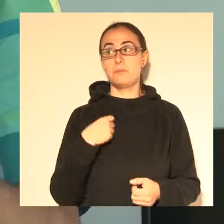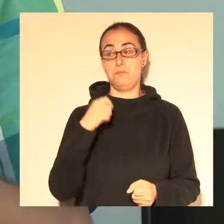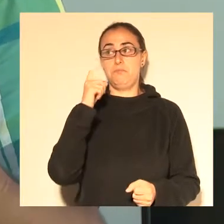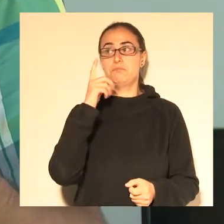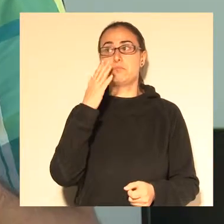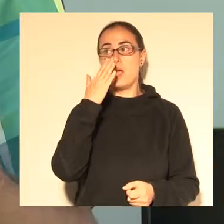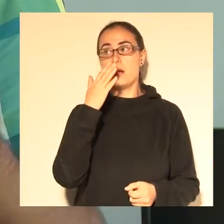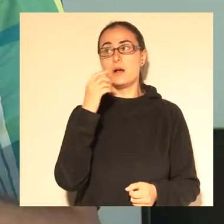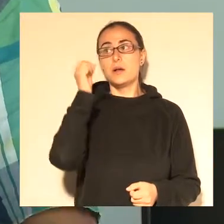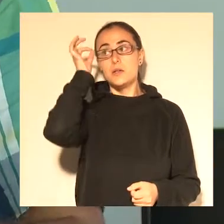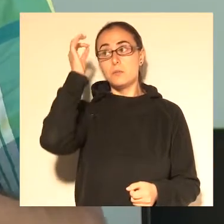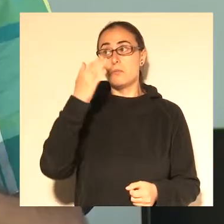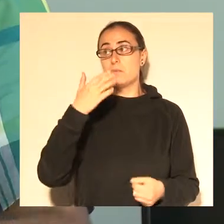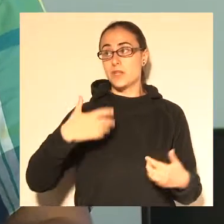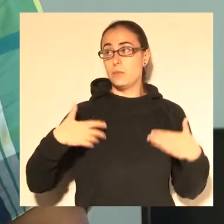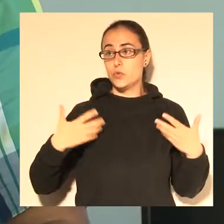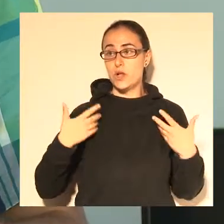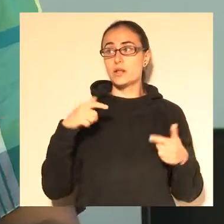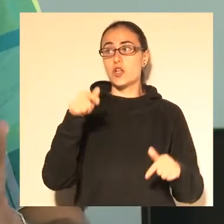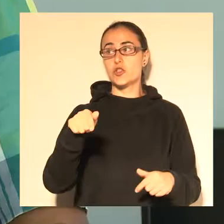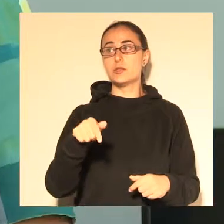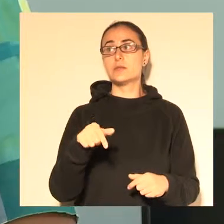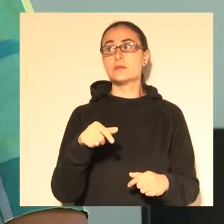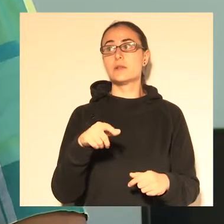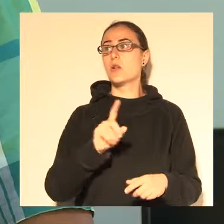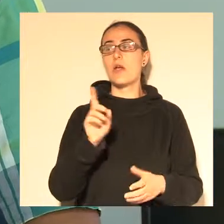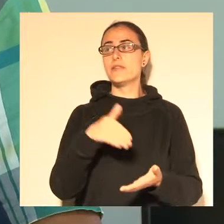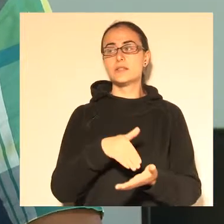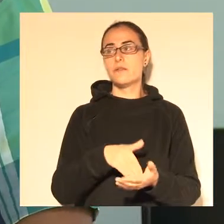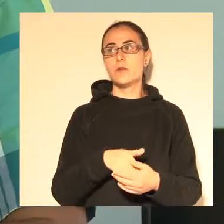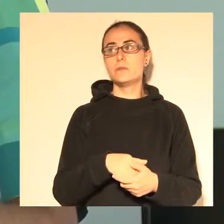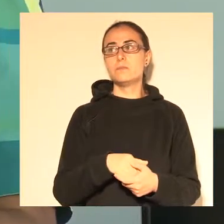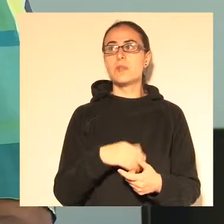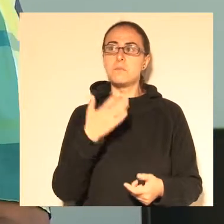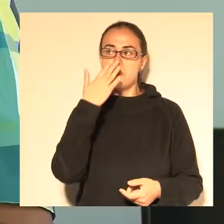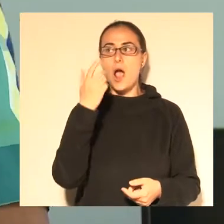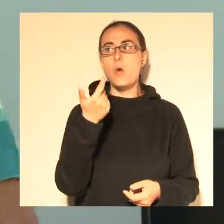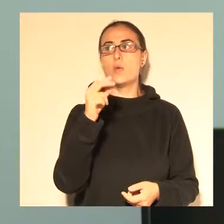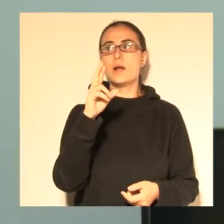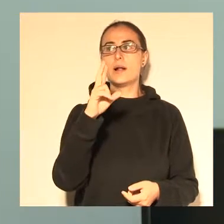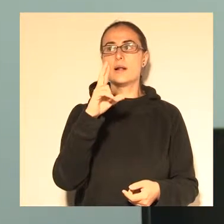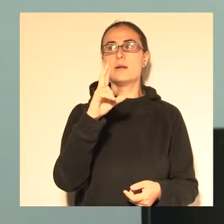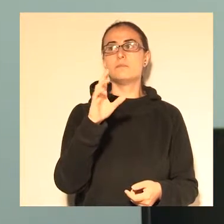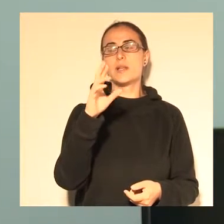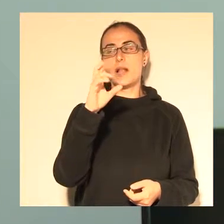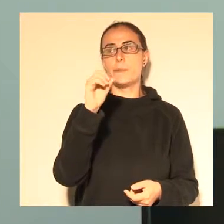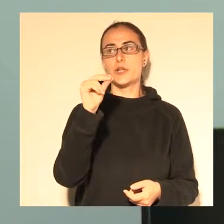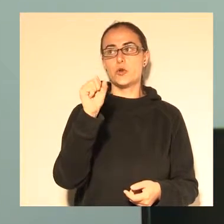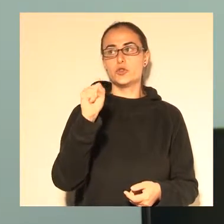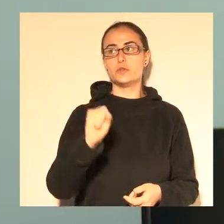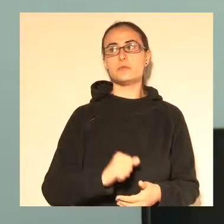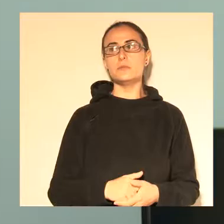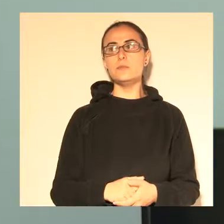retras dar în gândul meu am zis Bucurați vă că n aveți nevoie Era ca un Era ca un